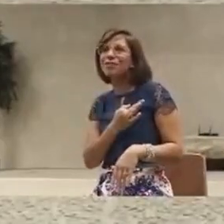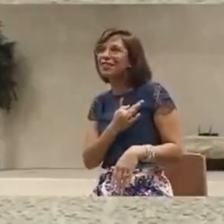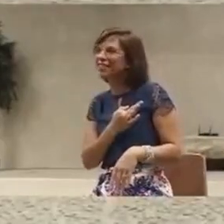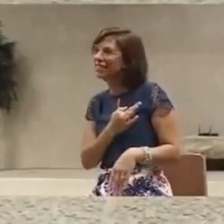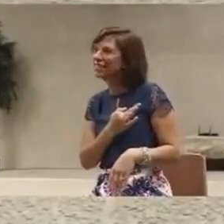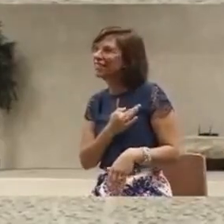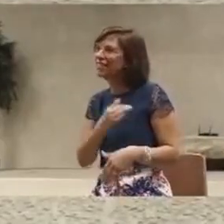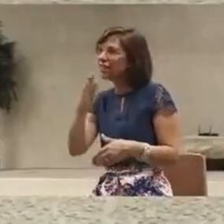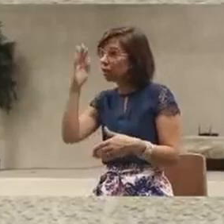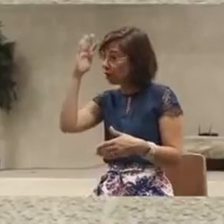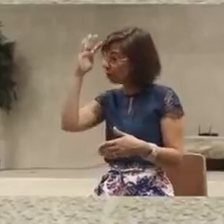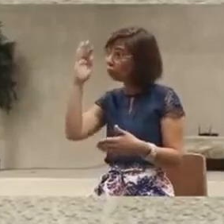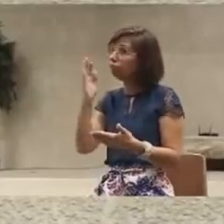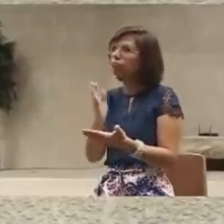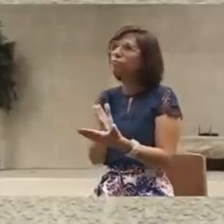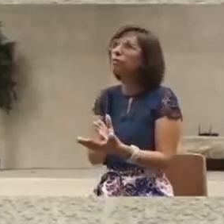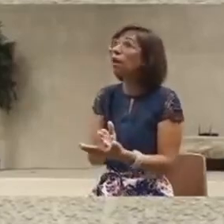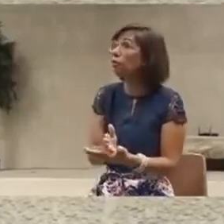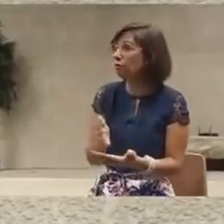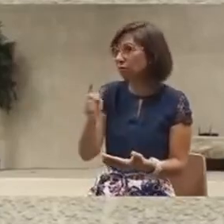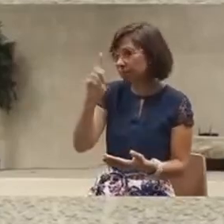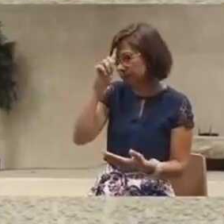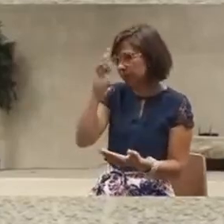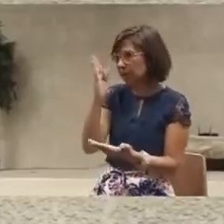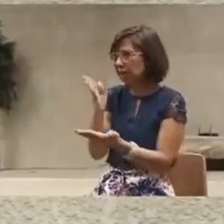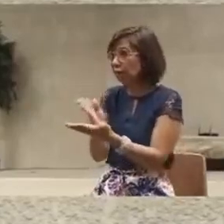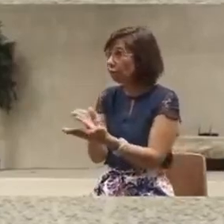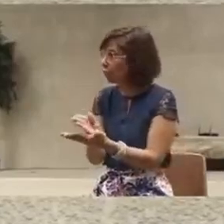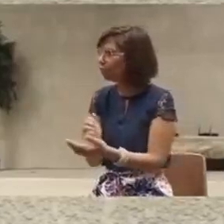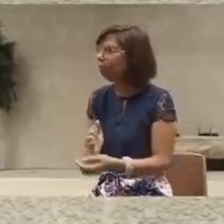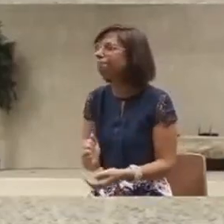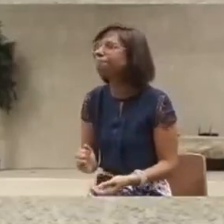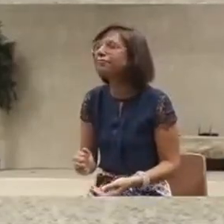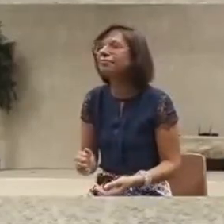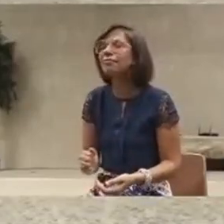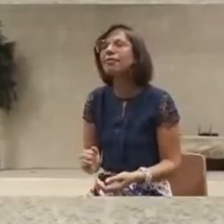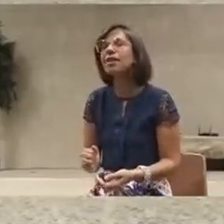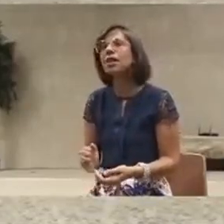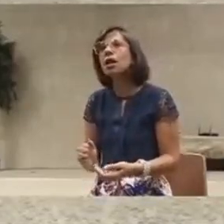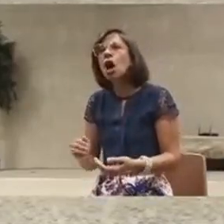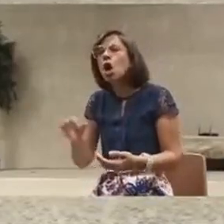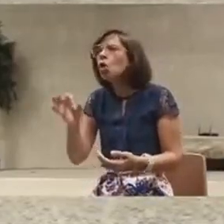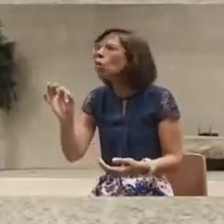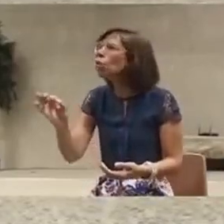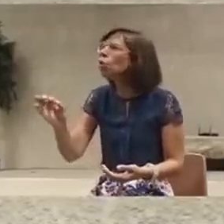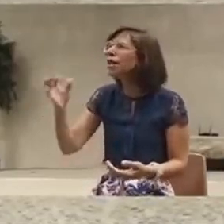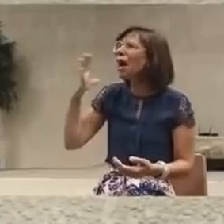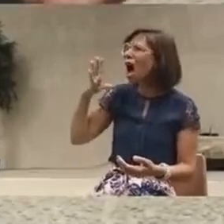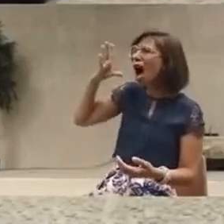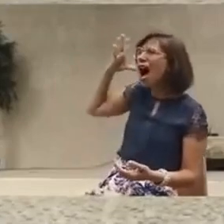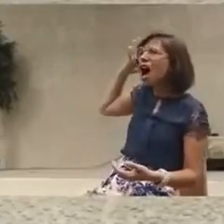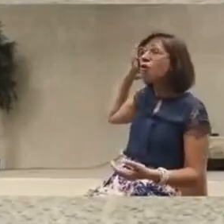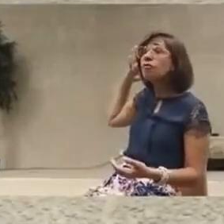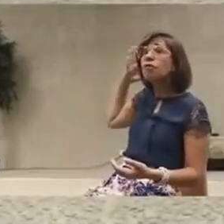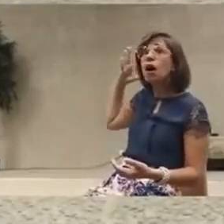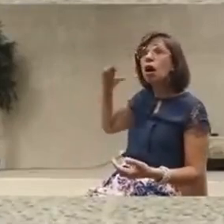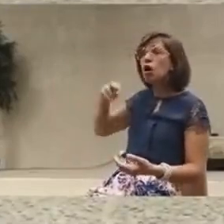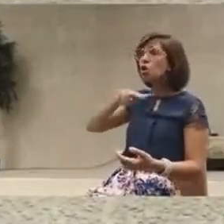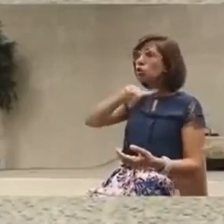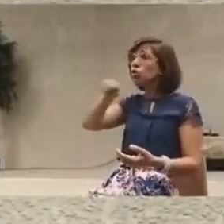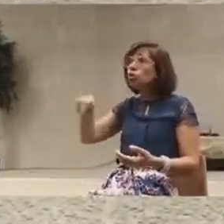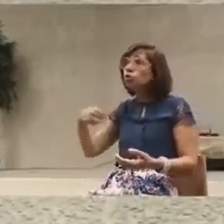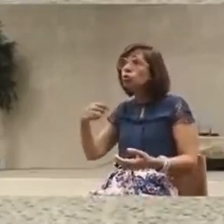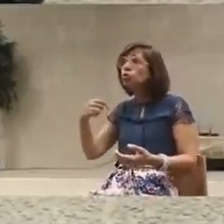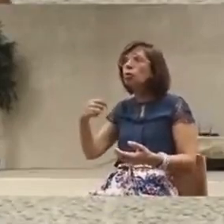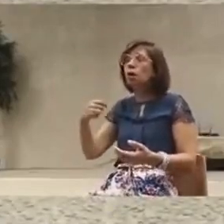humaines. Et comme tous, nous étions obligés de nous fier à cela. Mais désormais,